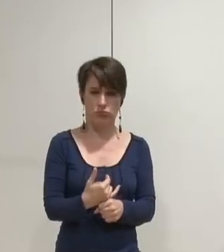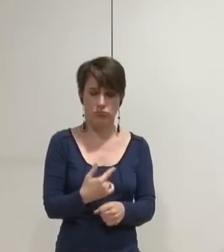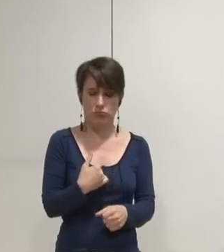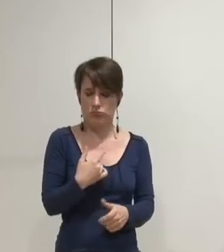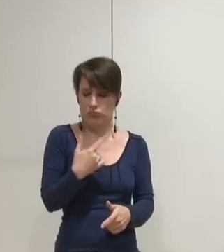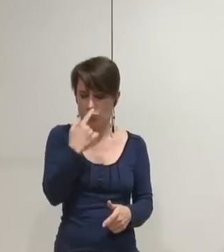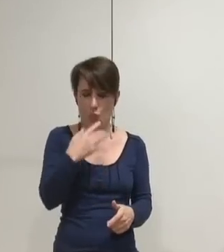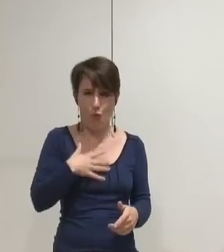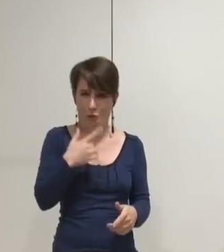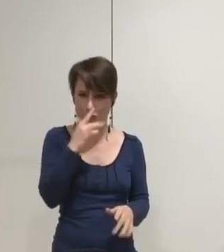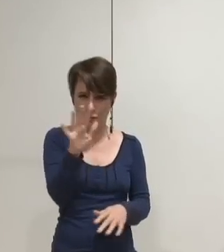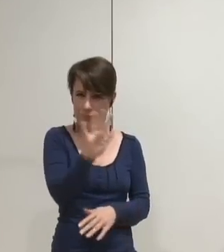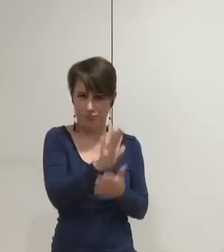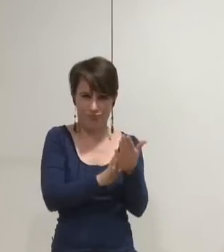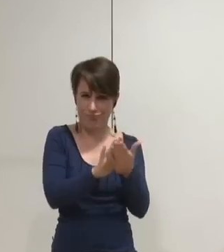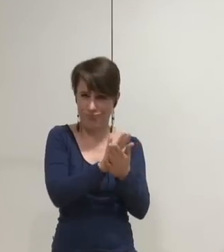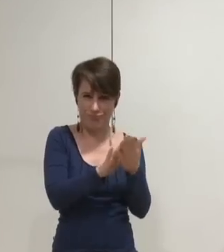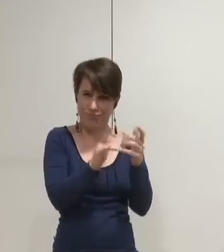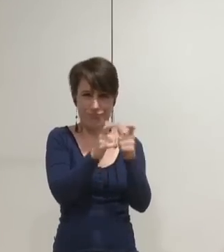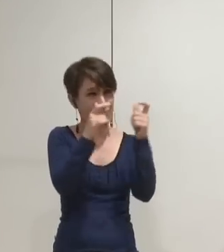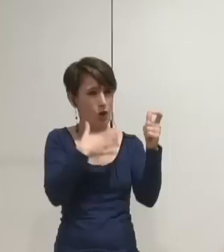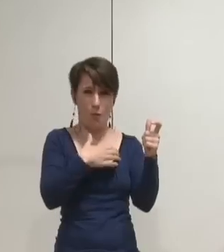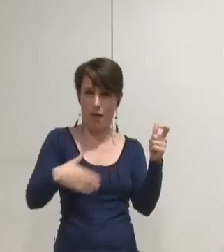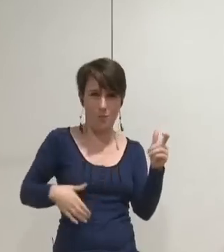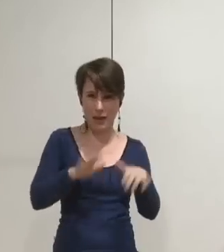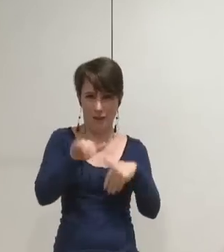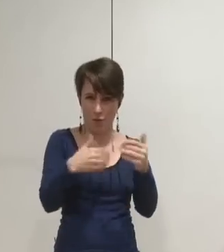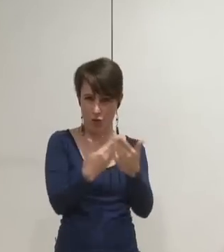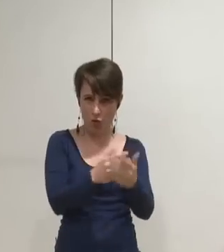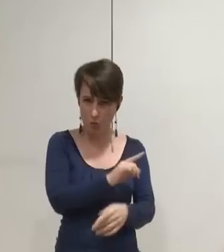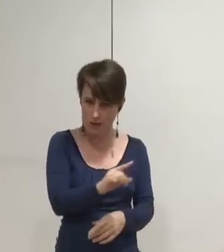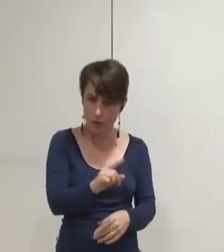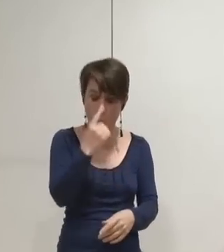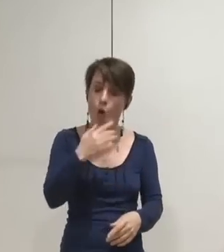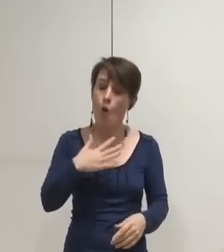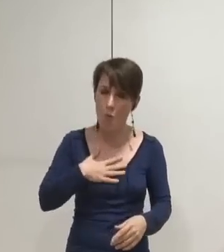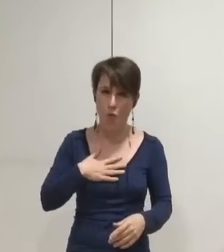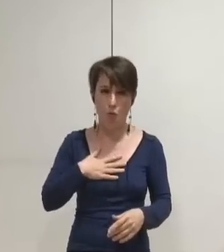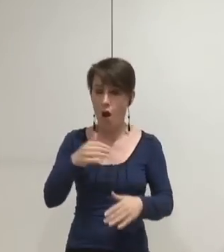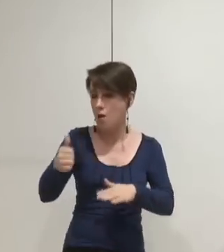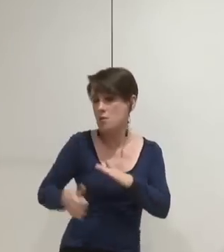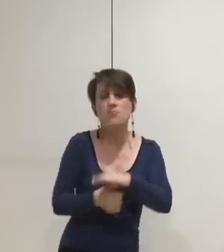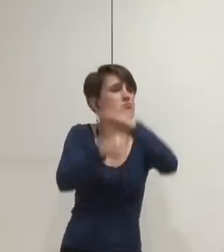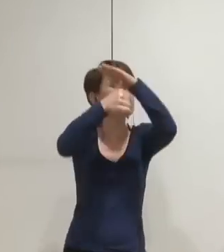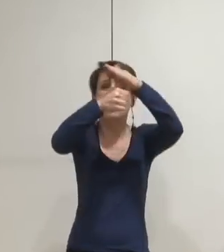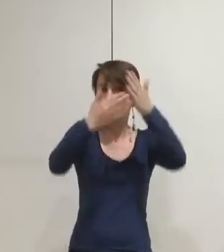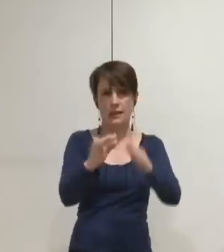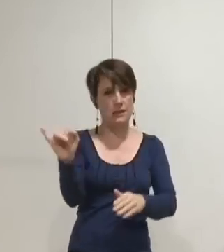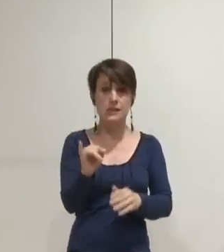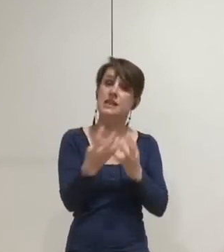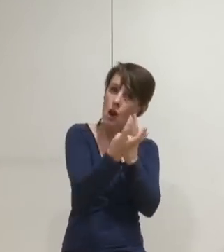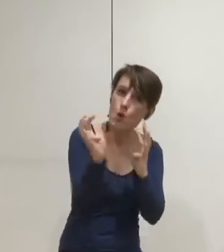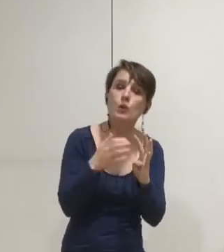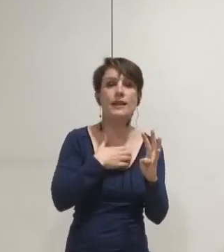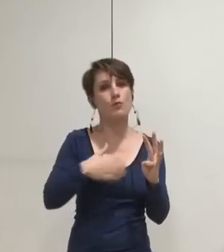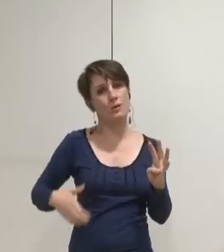manière là je pense que quoi qu'il arrive le conseil municipal reste souverin et qu'en conséquence il a pour des